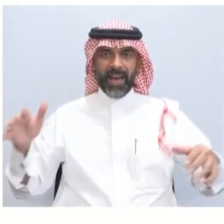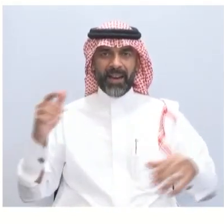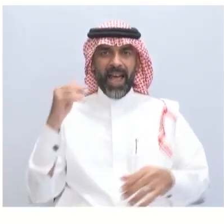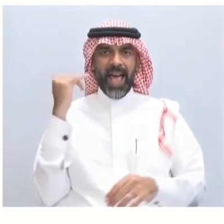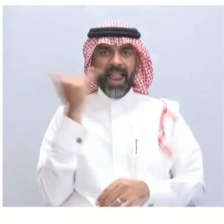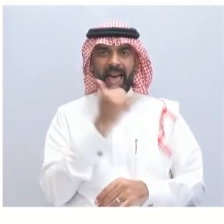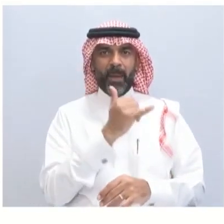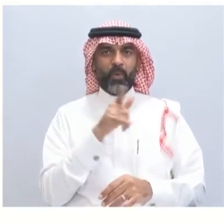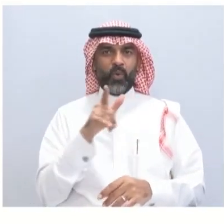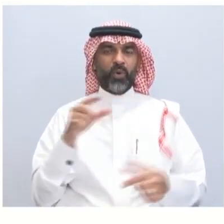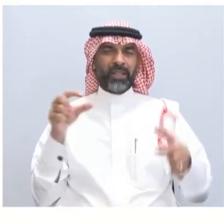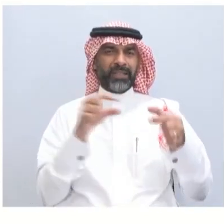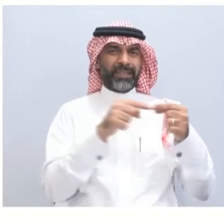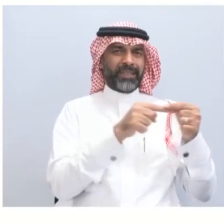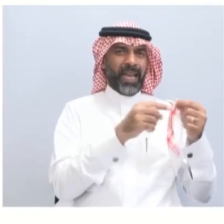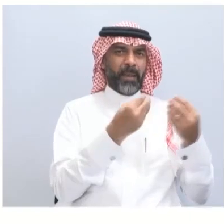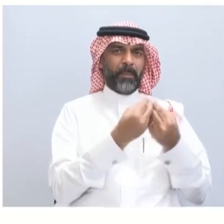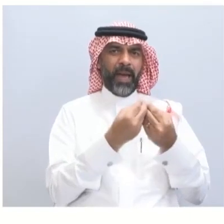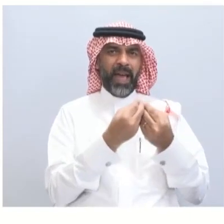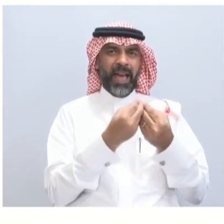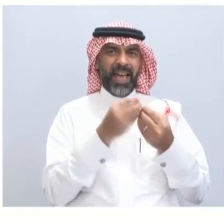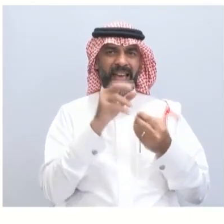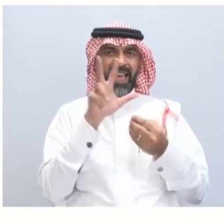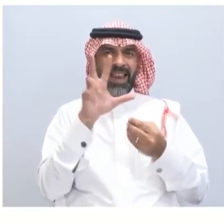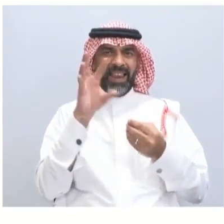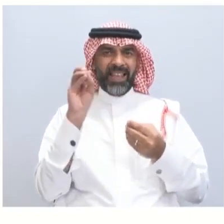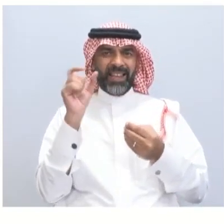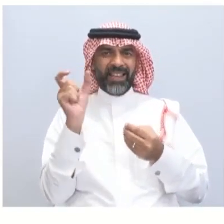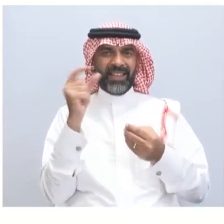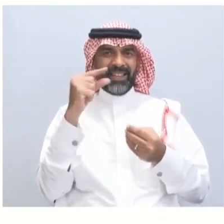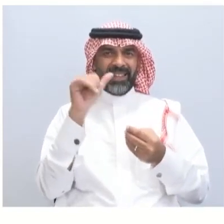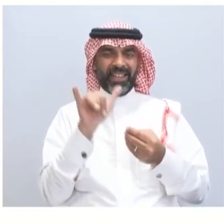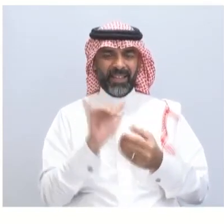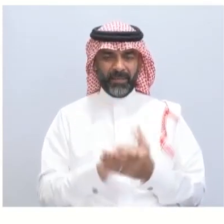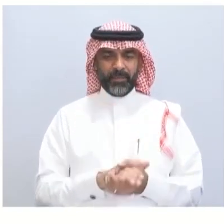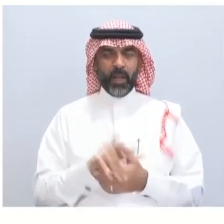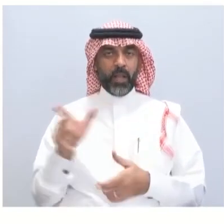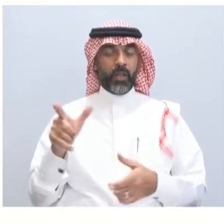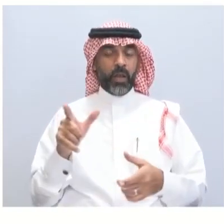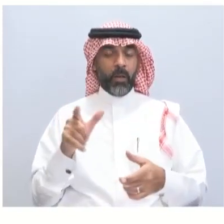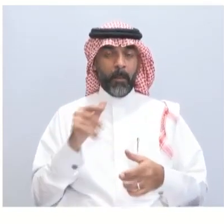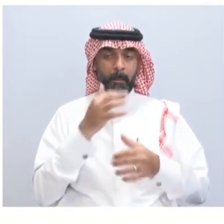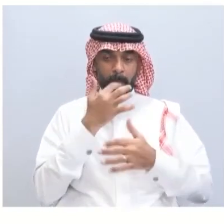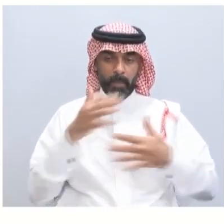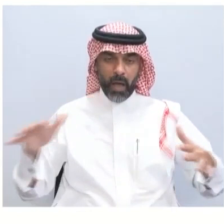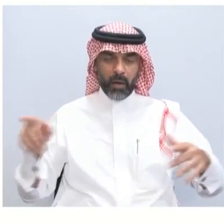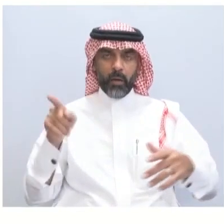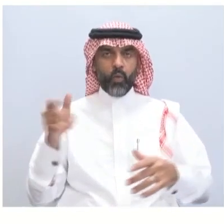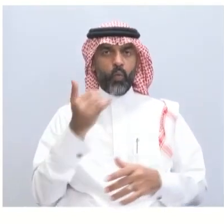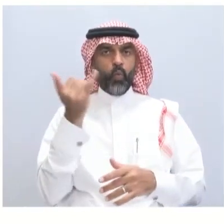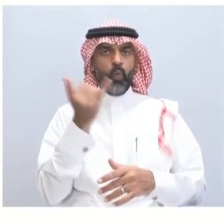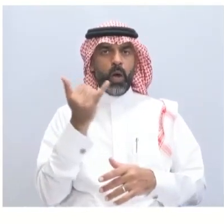يتصل بالمحيط الهندي ممتازين اذا هذه الروابط البحريه التي سهلت